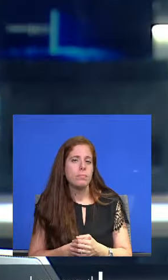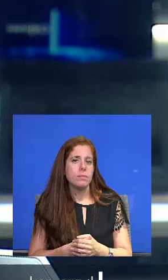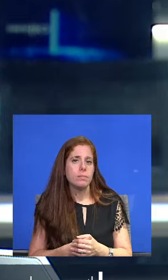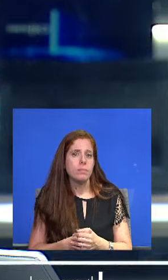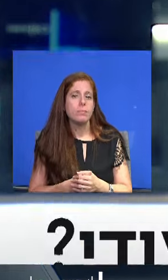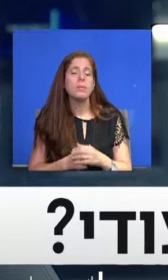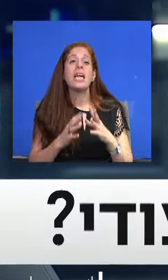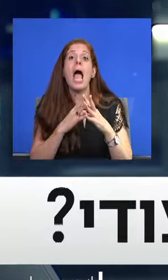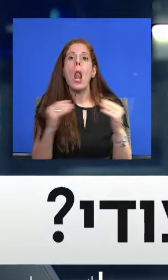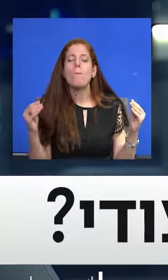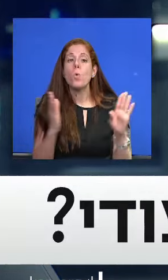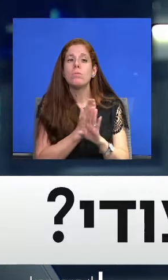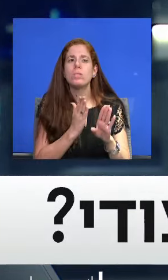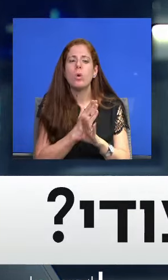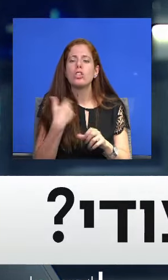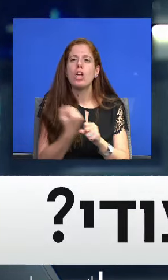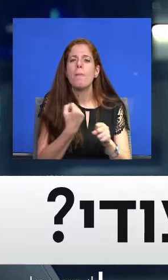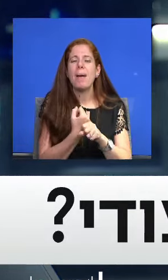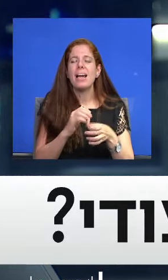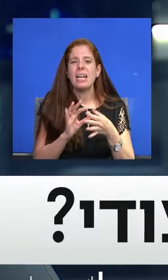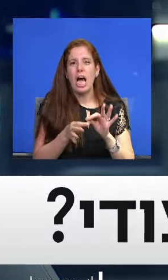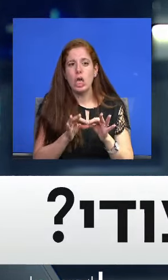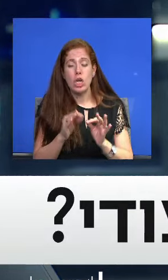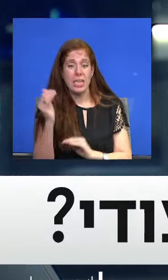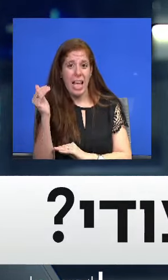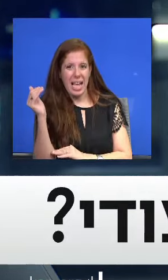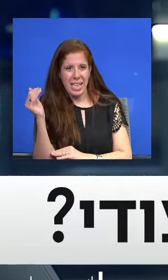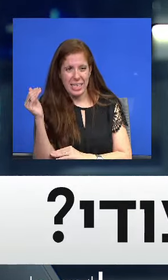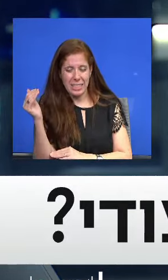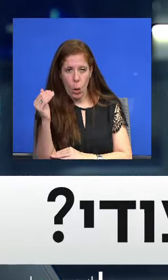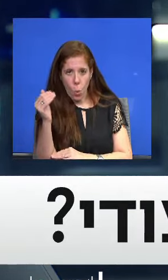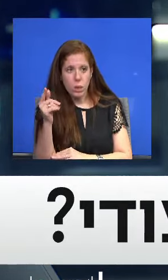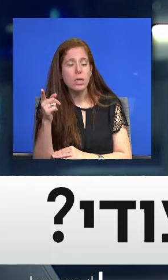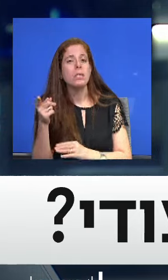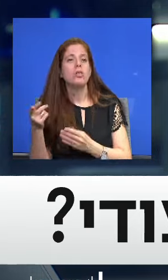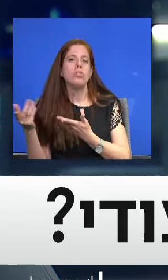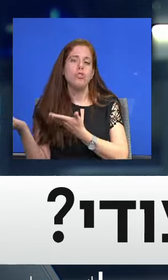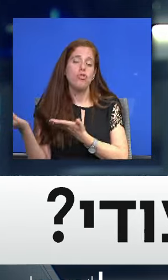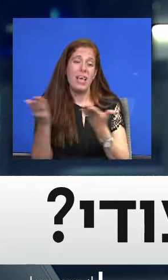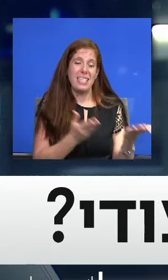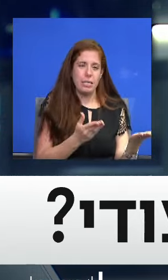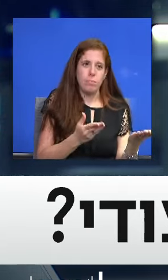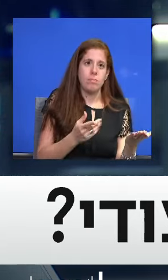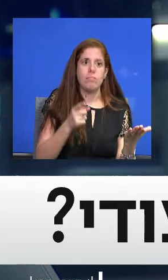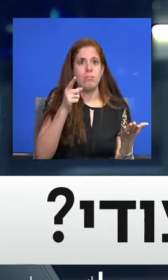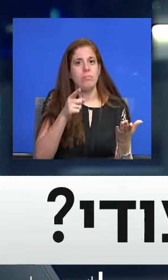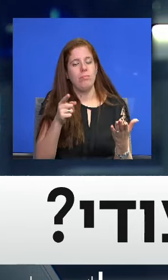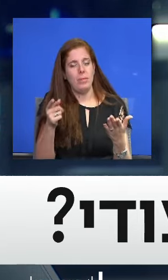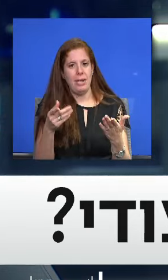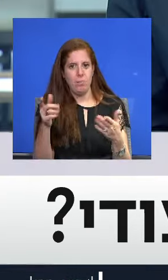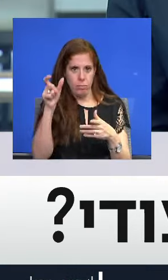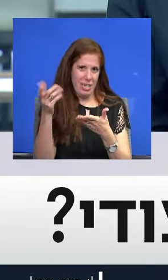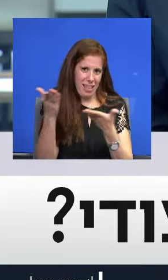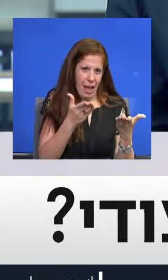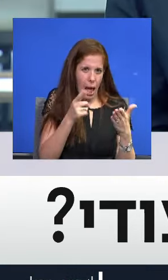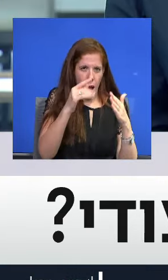היעלמות מסתורית של פעיל הרשת הסעודי שהזמין את השר קארי להתארח בסוכה שהקים במיוחד בשבילו, רועי קייס, ראש